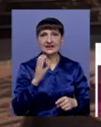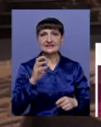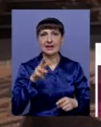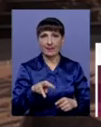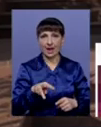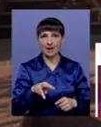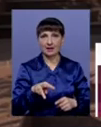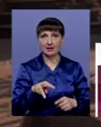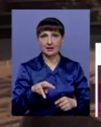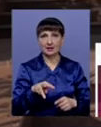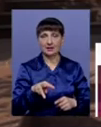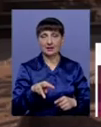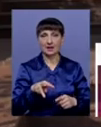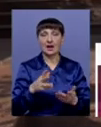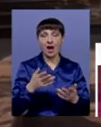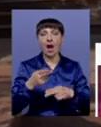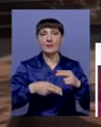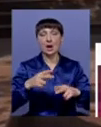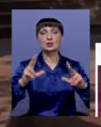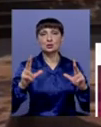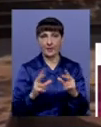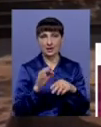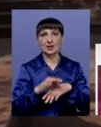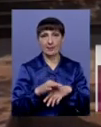около. Операция успешно